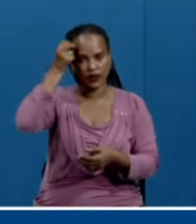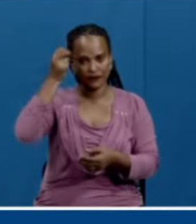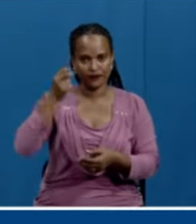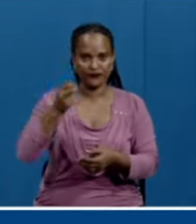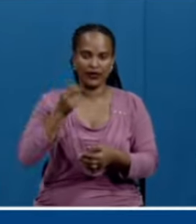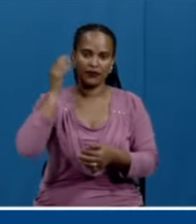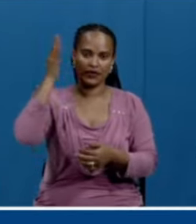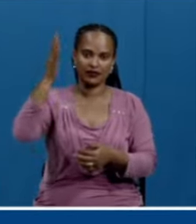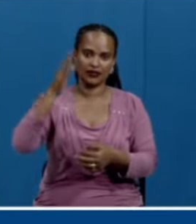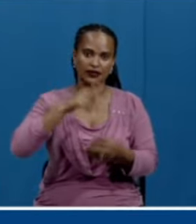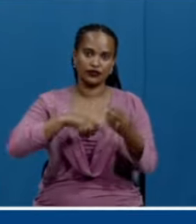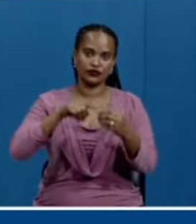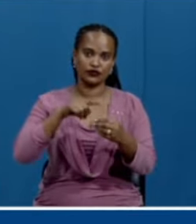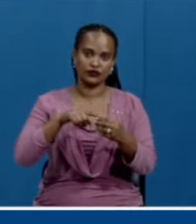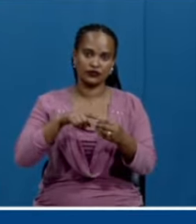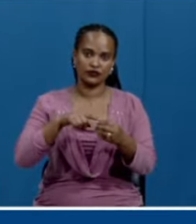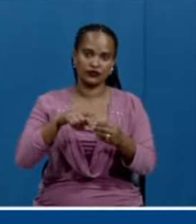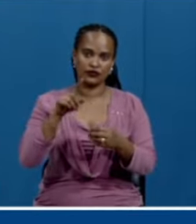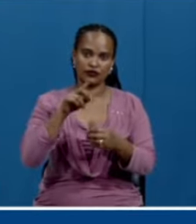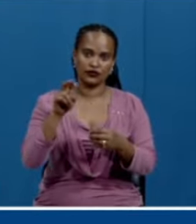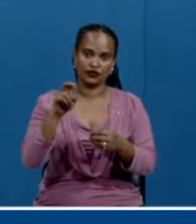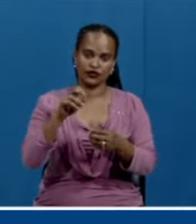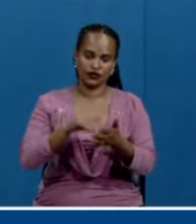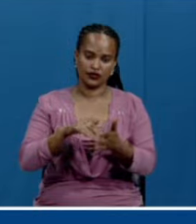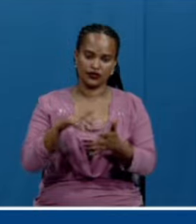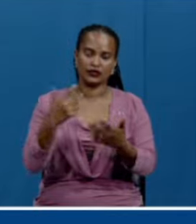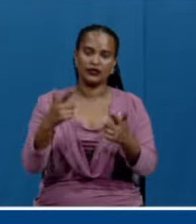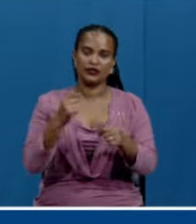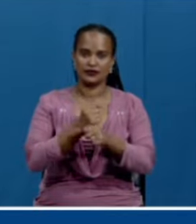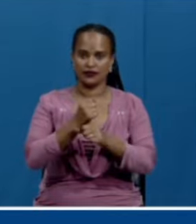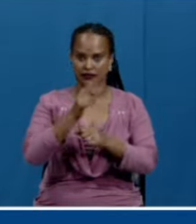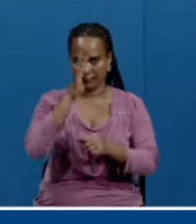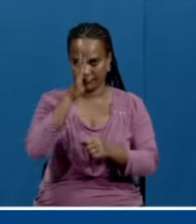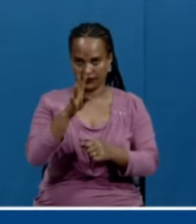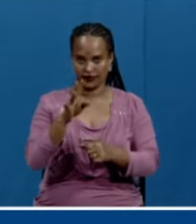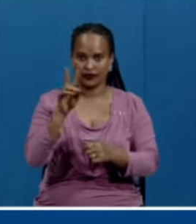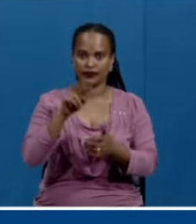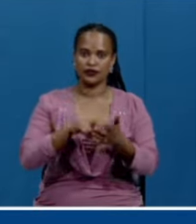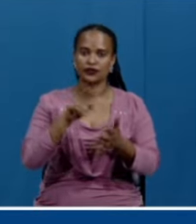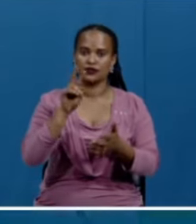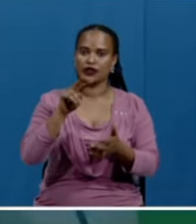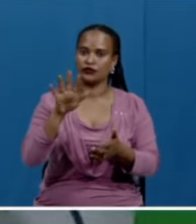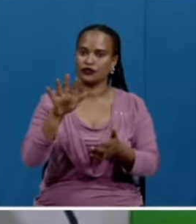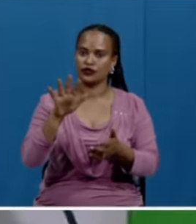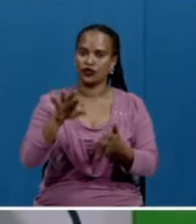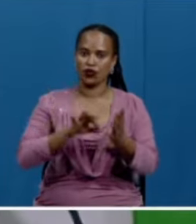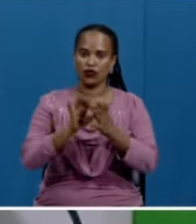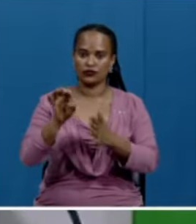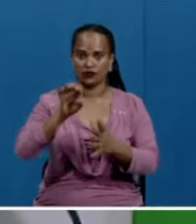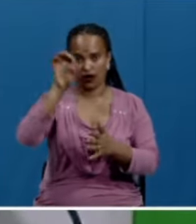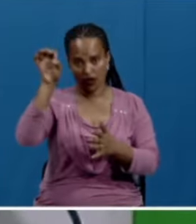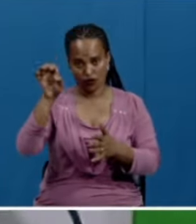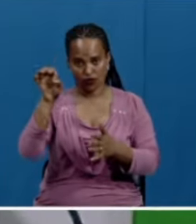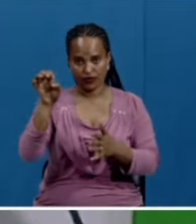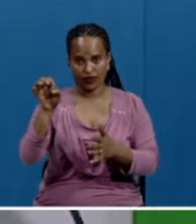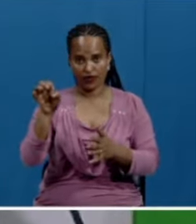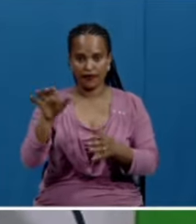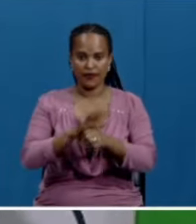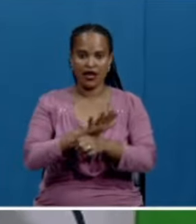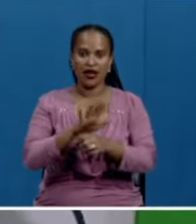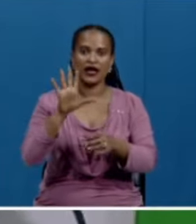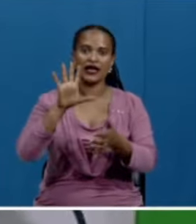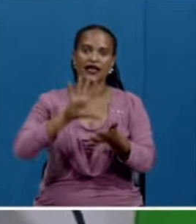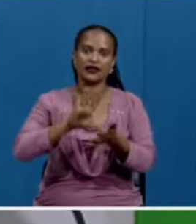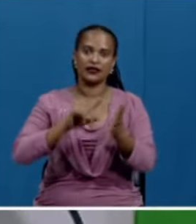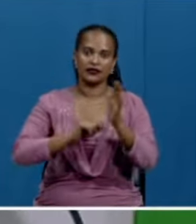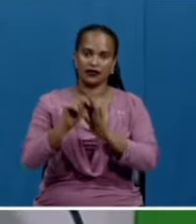ኣብ ቀፀልቲ ዙራት ድማ ንከባቢ 2,000 ወገናት ዕድል ስራሕ ከም ዝፍጠርን ኣብ 2025 ኣቋፅራ ኣውሮፓ እውን ኣብ መላእ ገጠራት